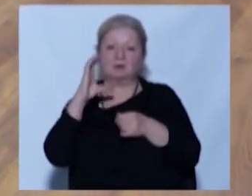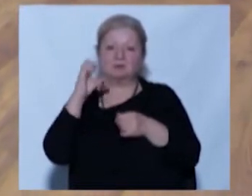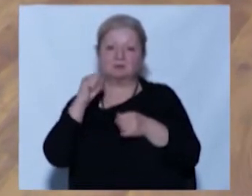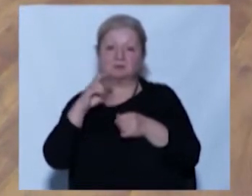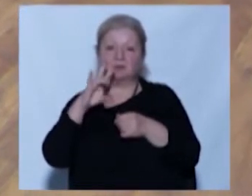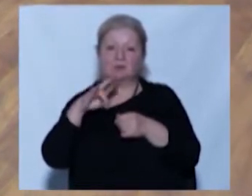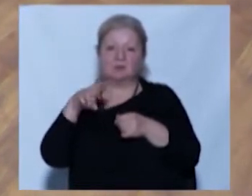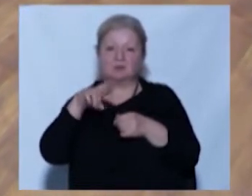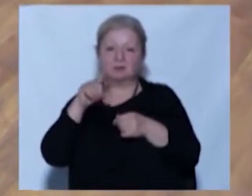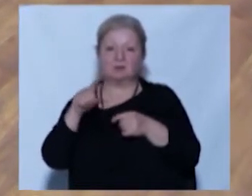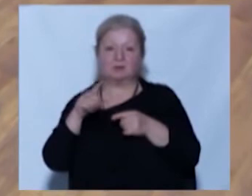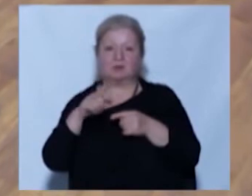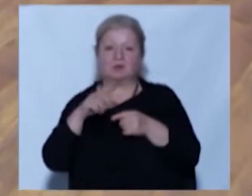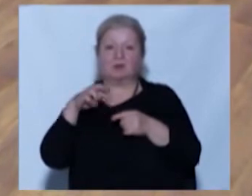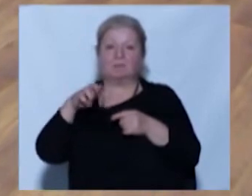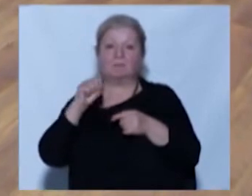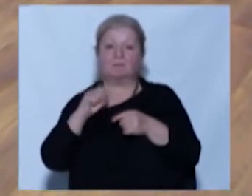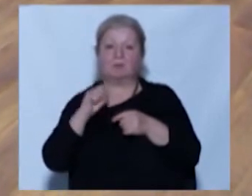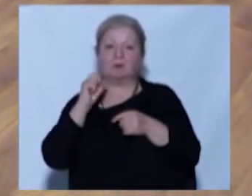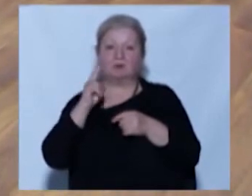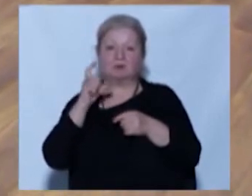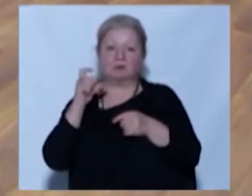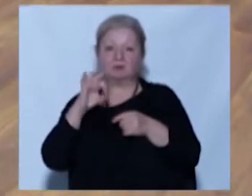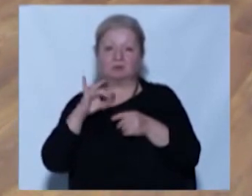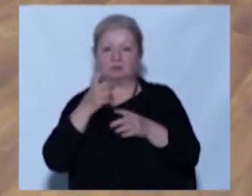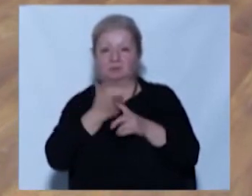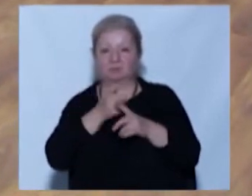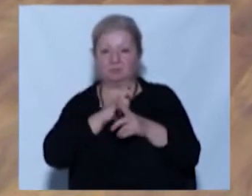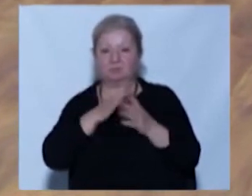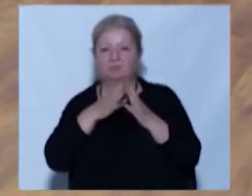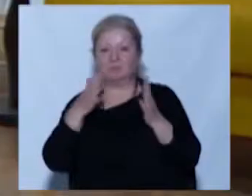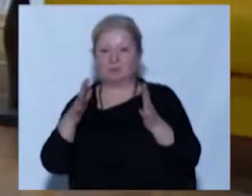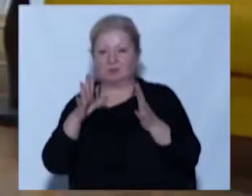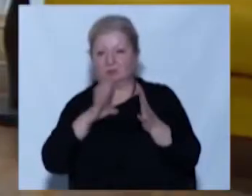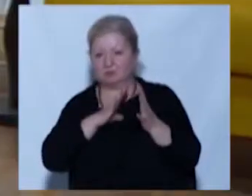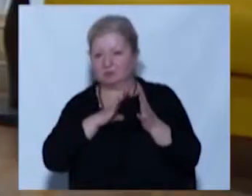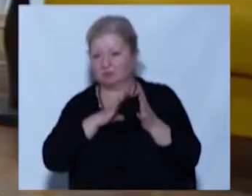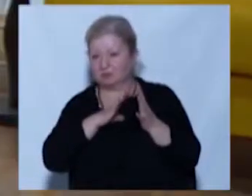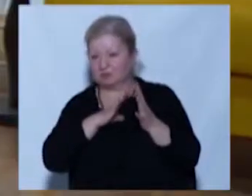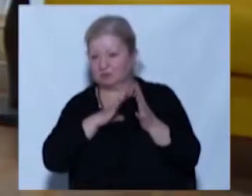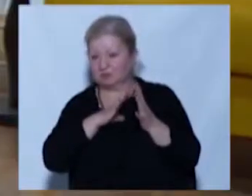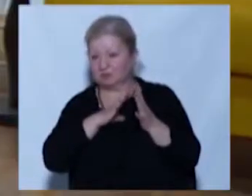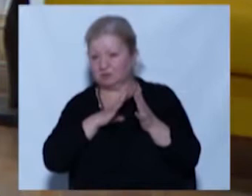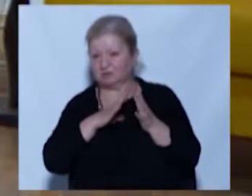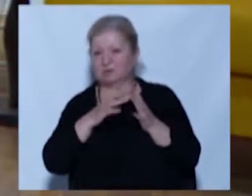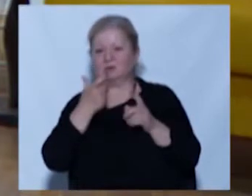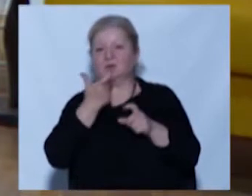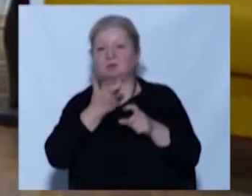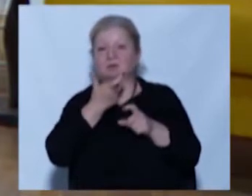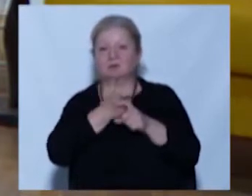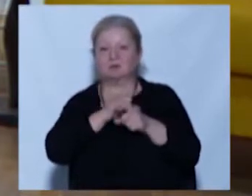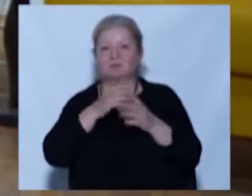ალექსანდრე მაკედონელის ზე მეტი ღვაწლი ქონდა მასო და